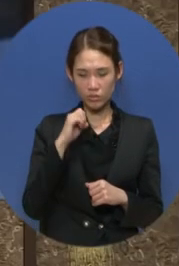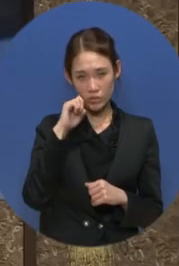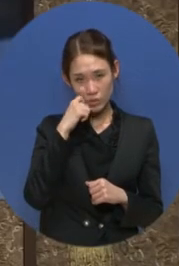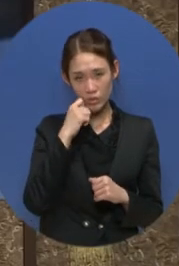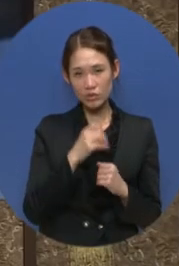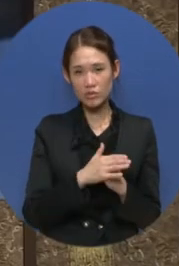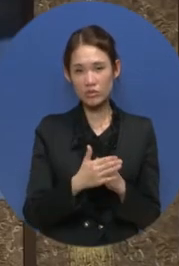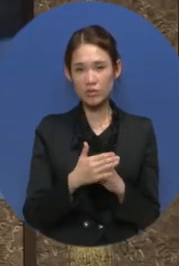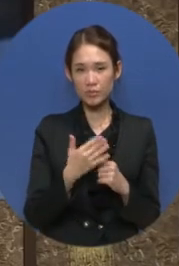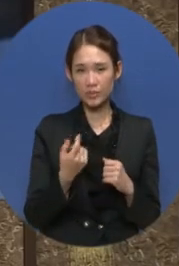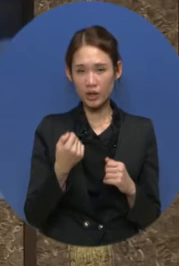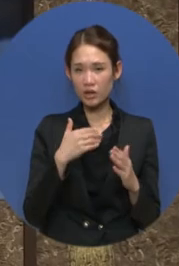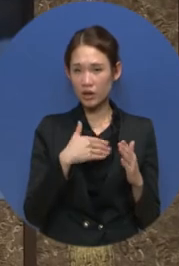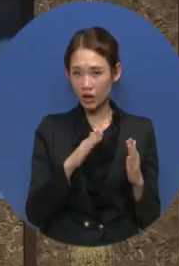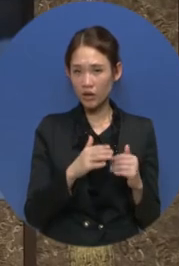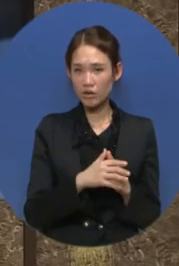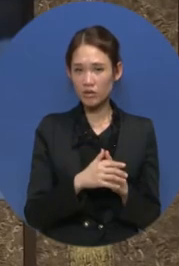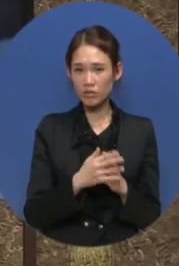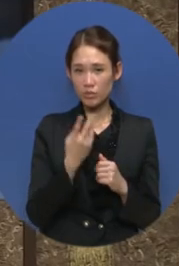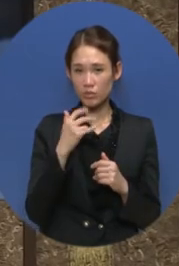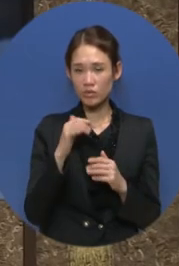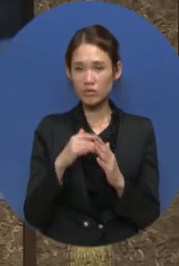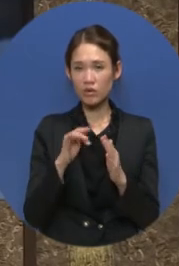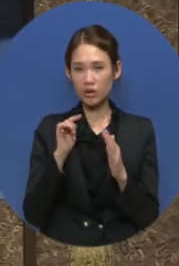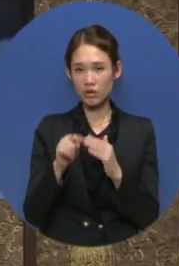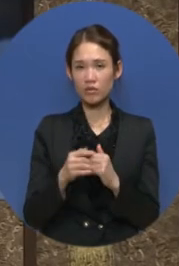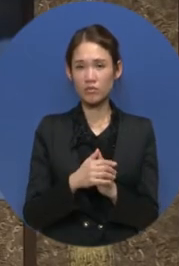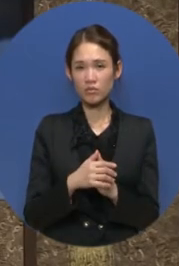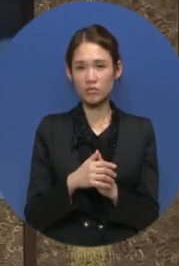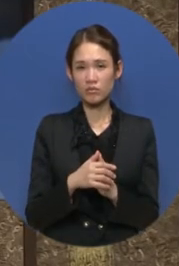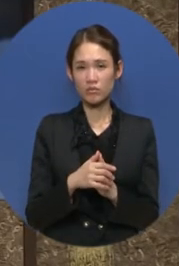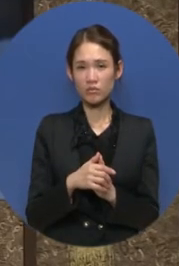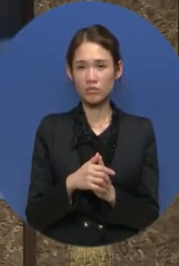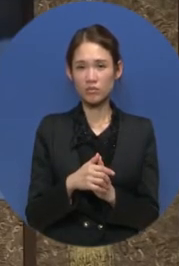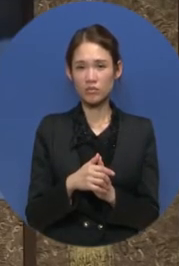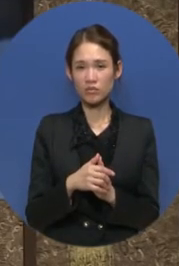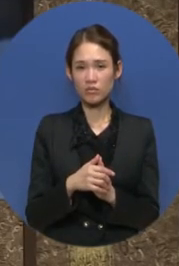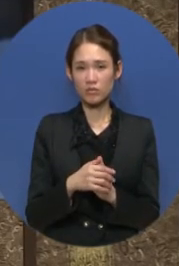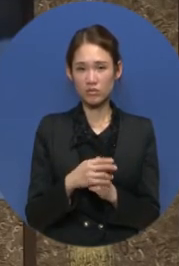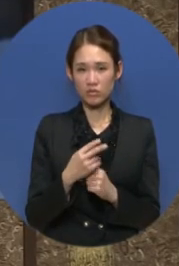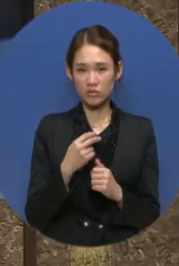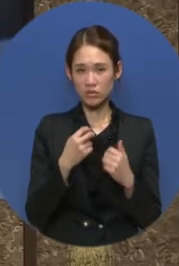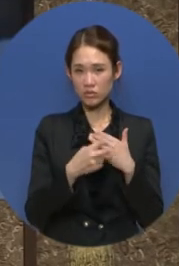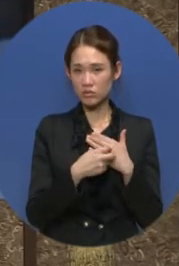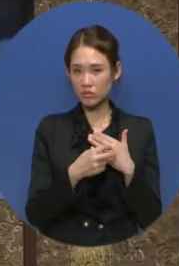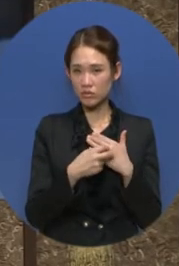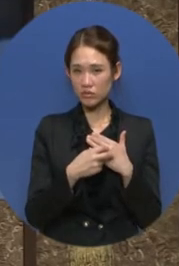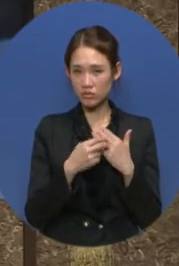직원들은 가보시라고 가보세요. 근데 호흡기 내과를 간 거죠. 호흡기 내과 진료를 받으니까는